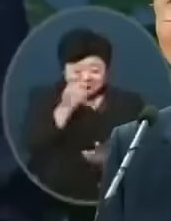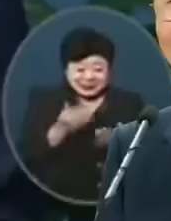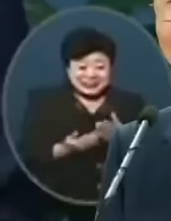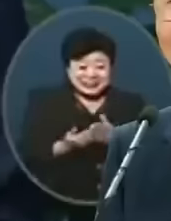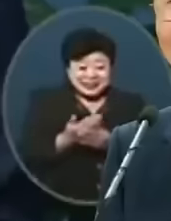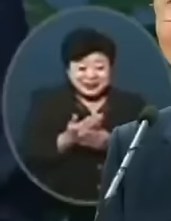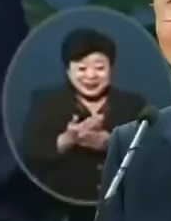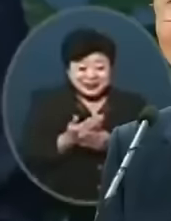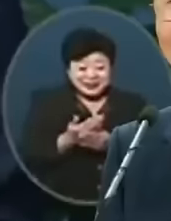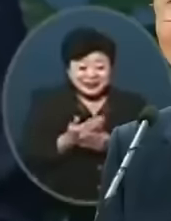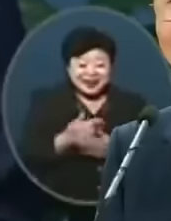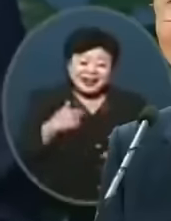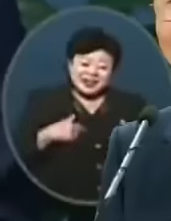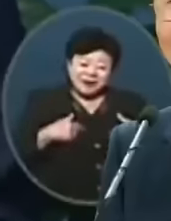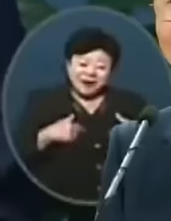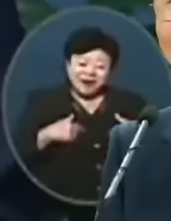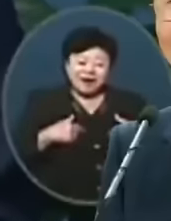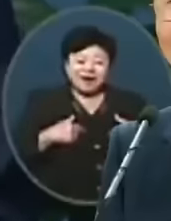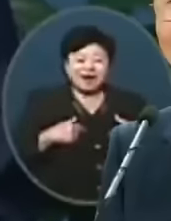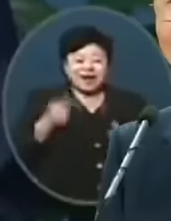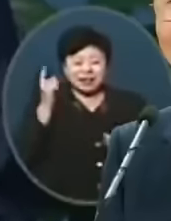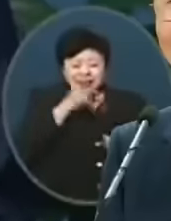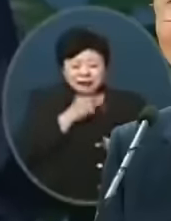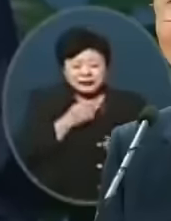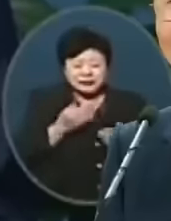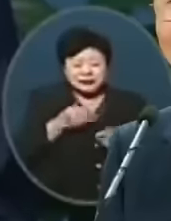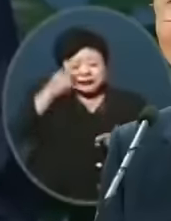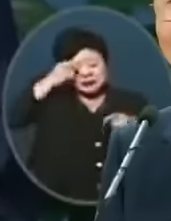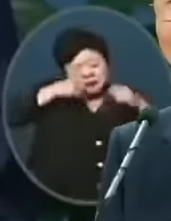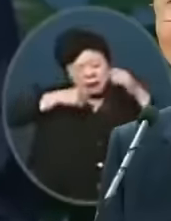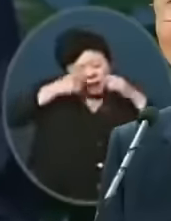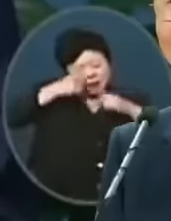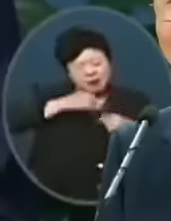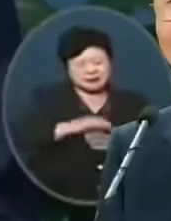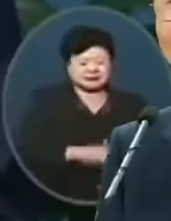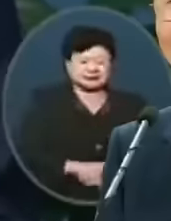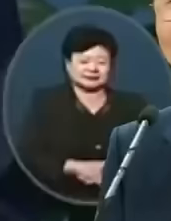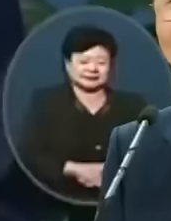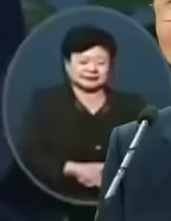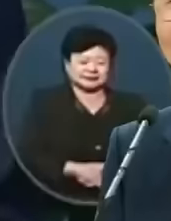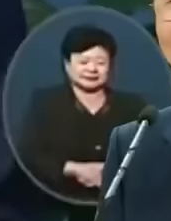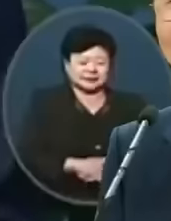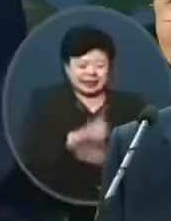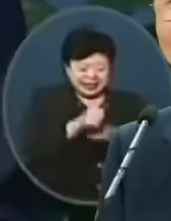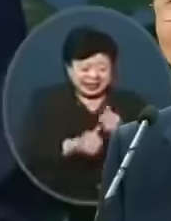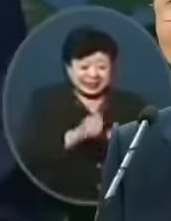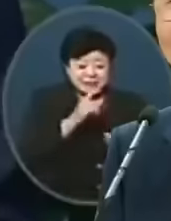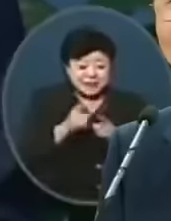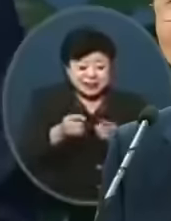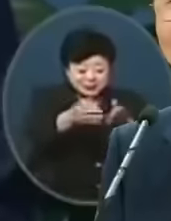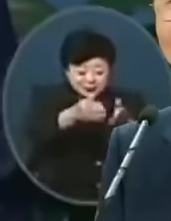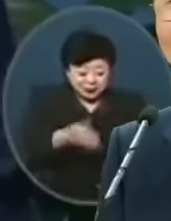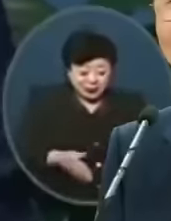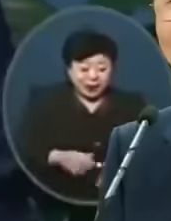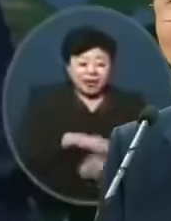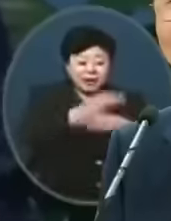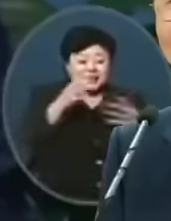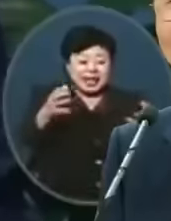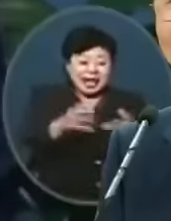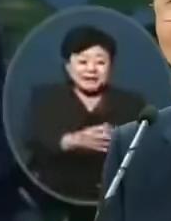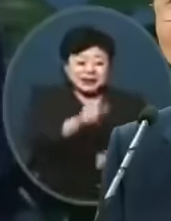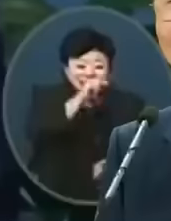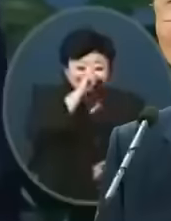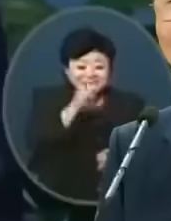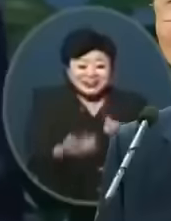일이면 기쁘죠. 나쁜 일이면 슬프지. 우리가 하나님 말씀을 통해서 모든 것이 합력하여